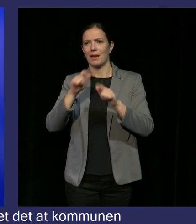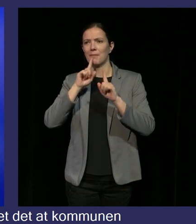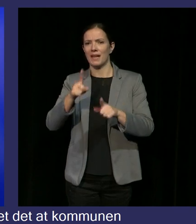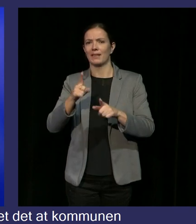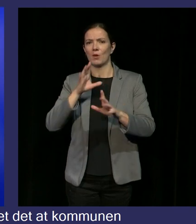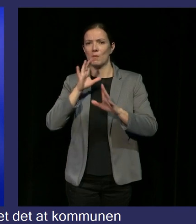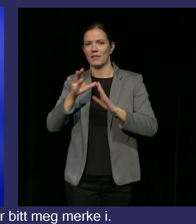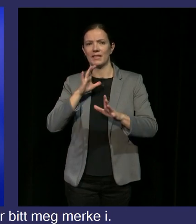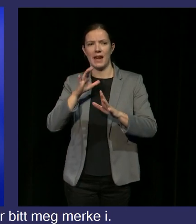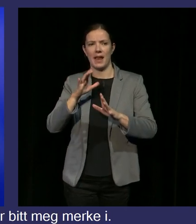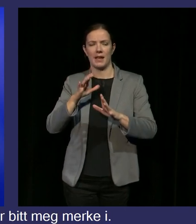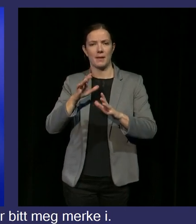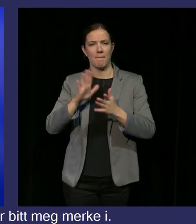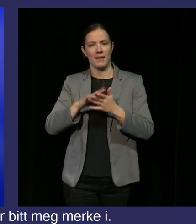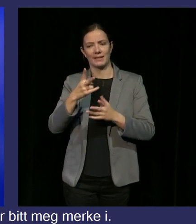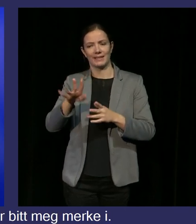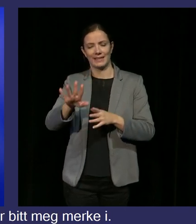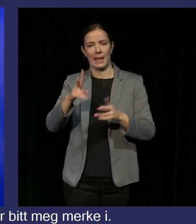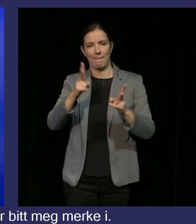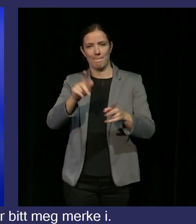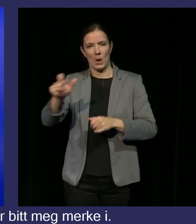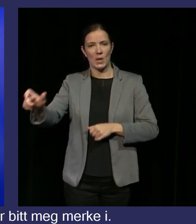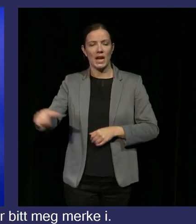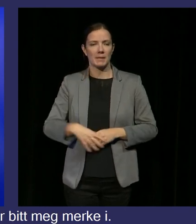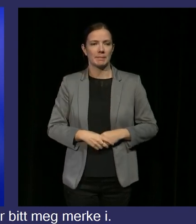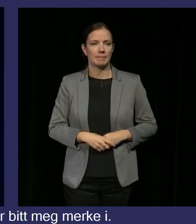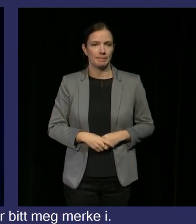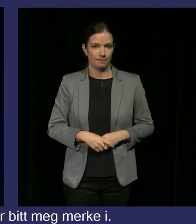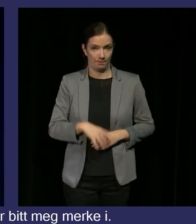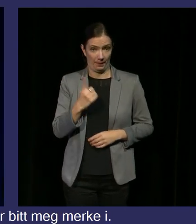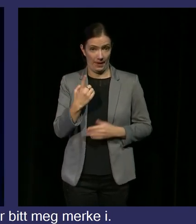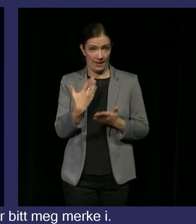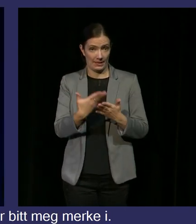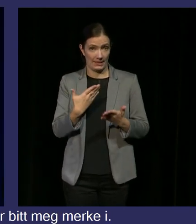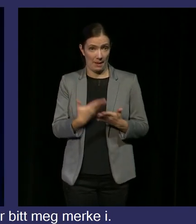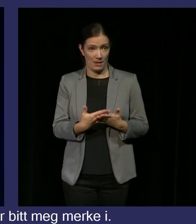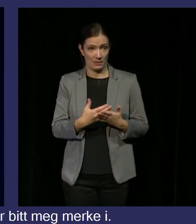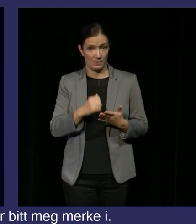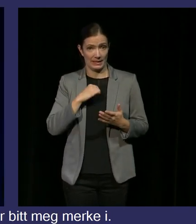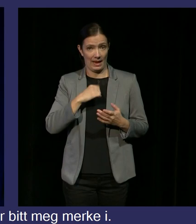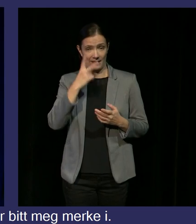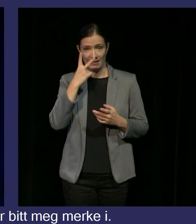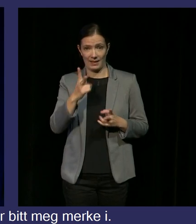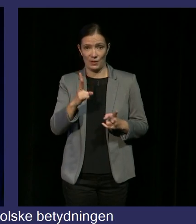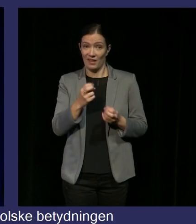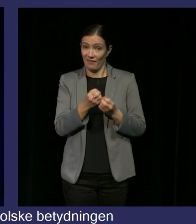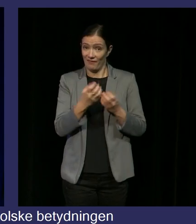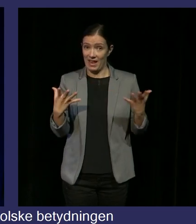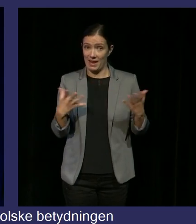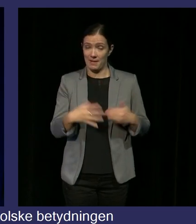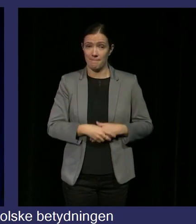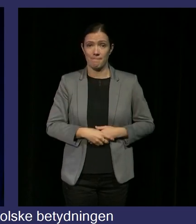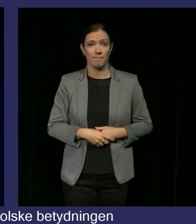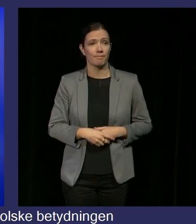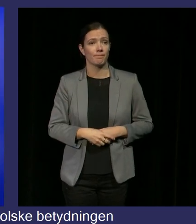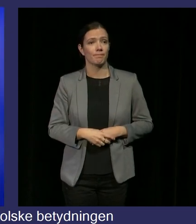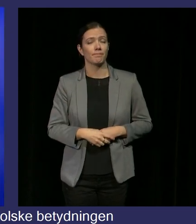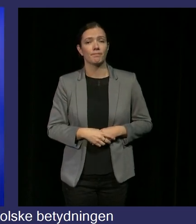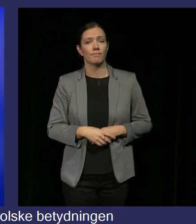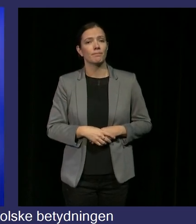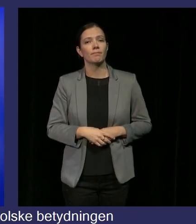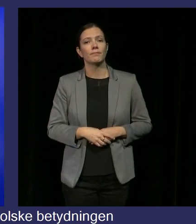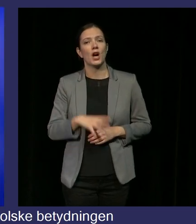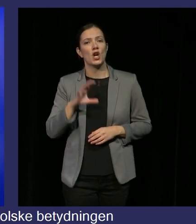på nynorsk med brukere. Ja, det var det ene. Ja. Det for så vidt det ene eksempelet jeg har bitt meg merke I. Det flere? Finnes det flere? Ja, man skal ikke undervurdere